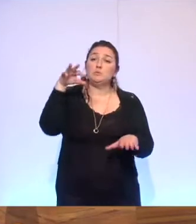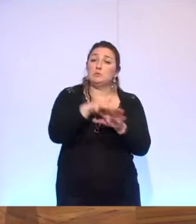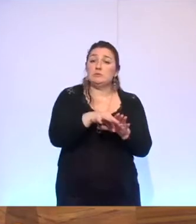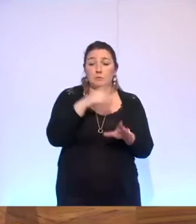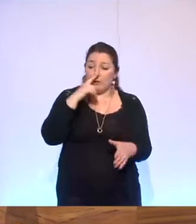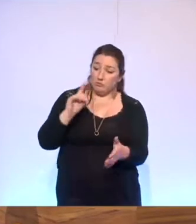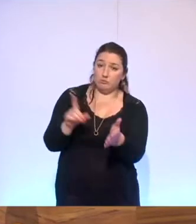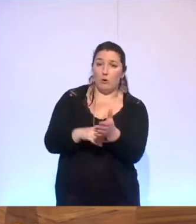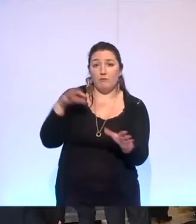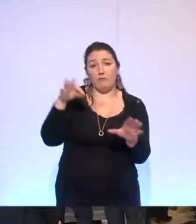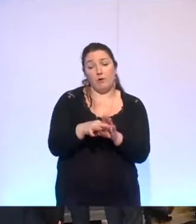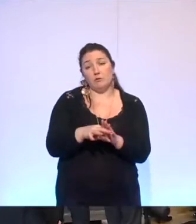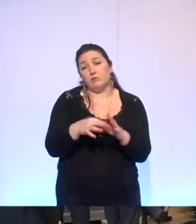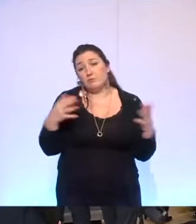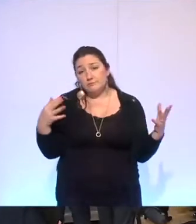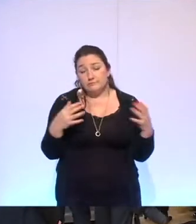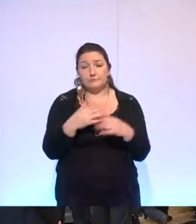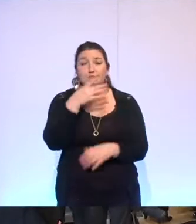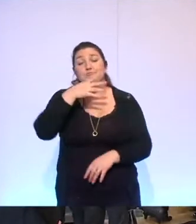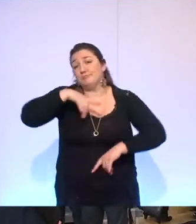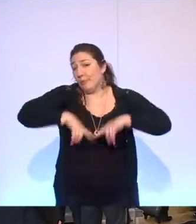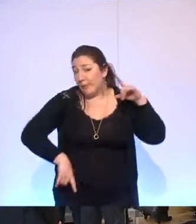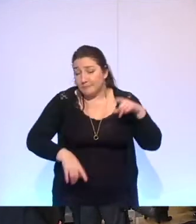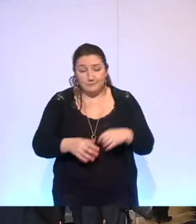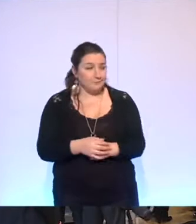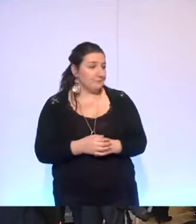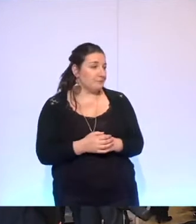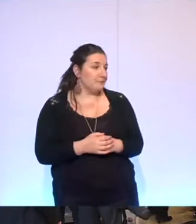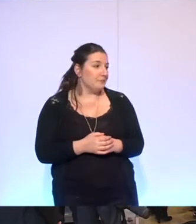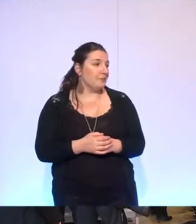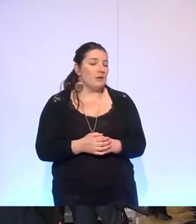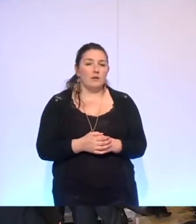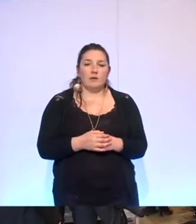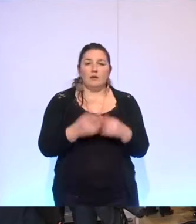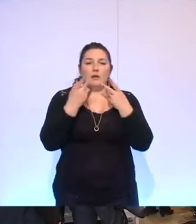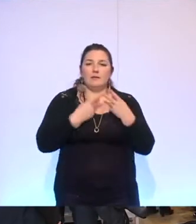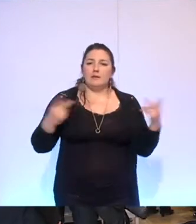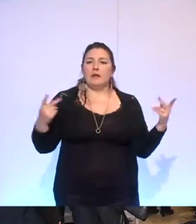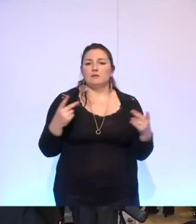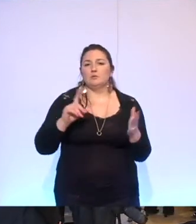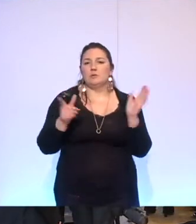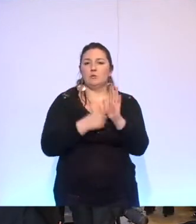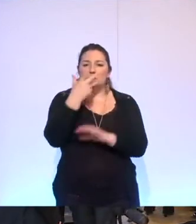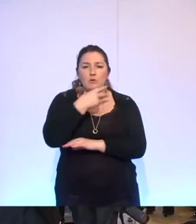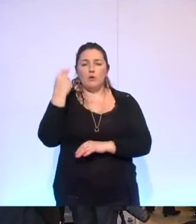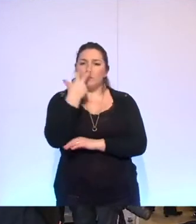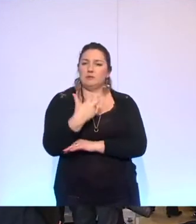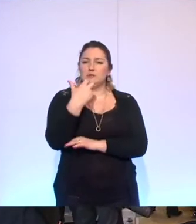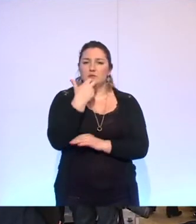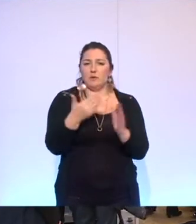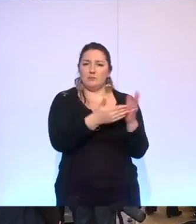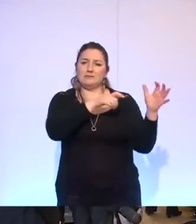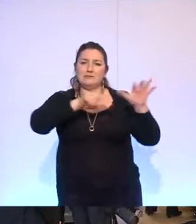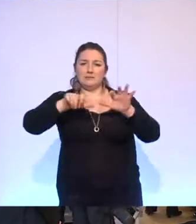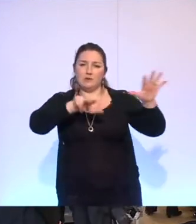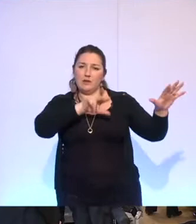Notre Constitution, à travers la Déclaration des droits de l'homme et du citoyen de 1789, nous impose des